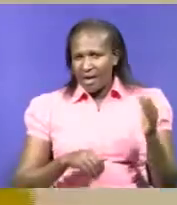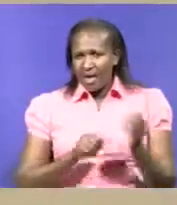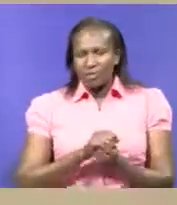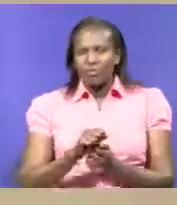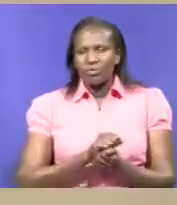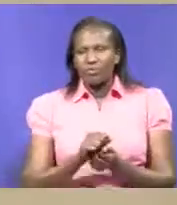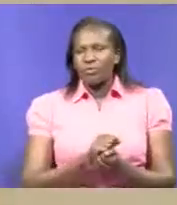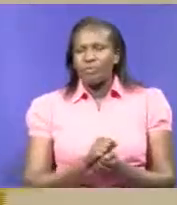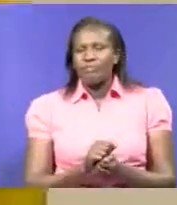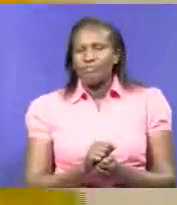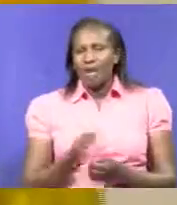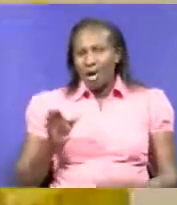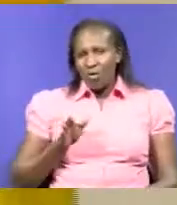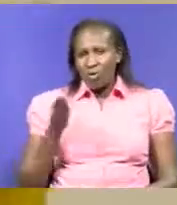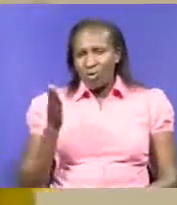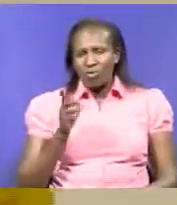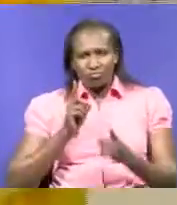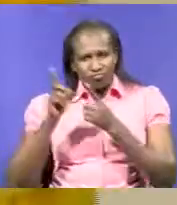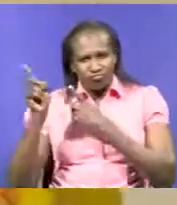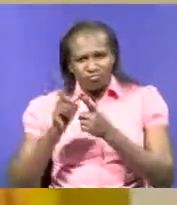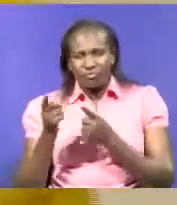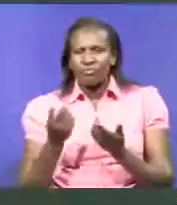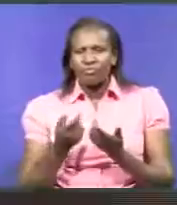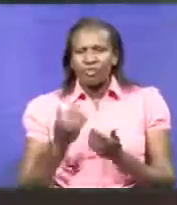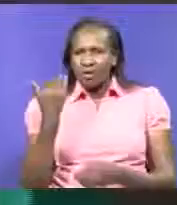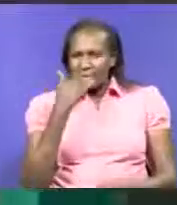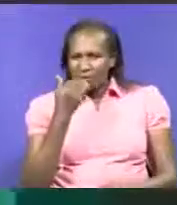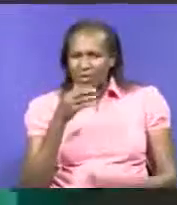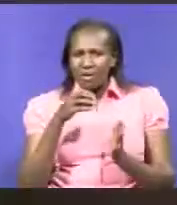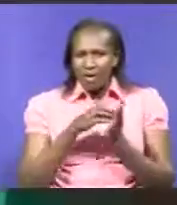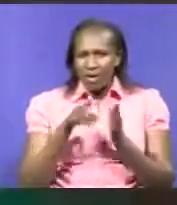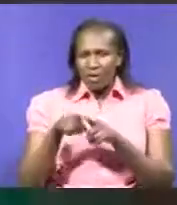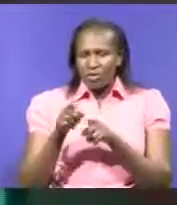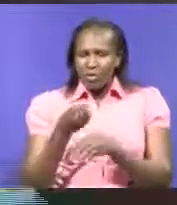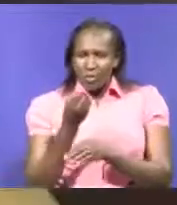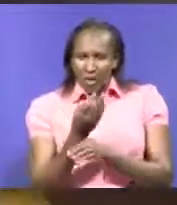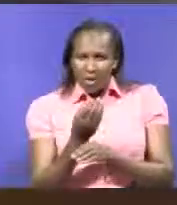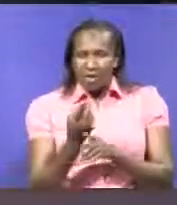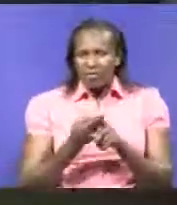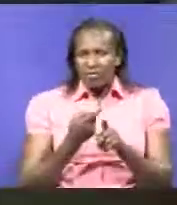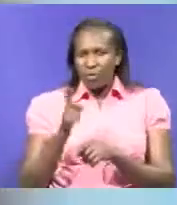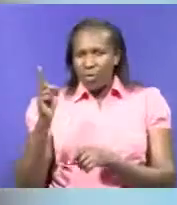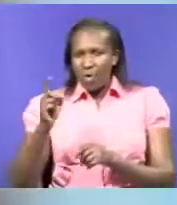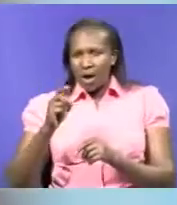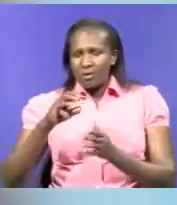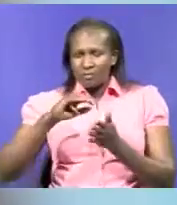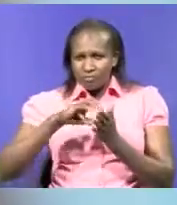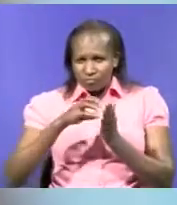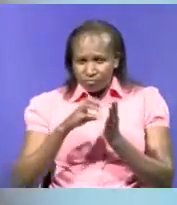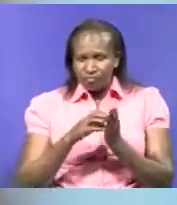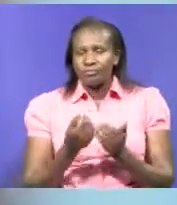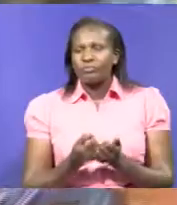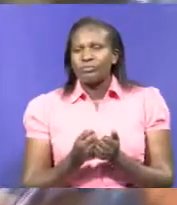vibarua. Centrine haswa husafirisha mikate, keki na maandazi kutoka kituo kimoja cha kuokea bidhaa